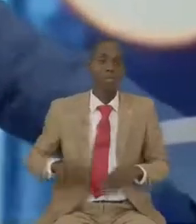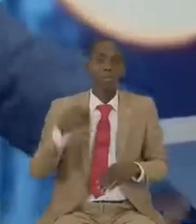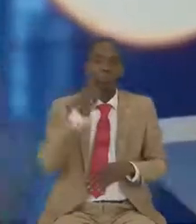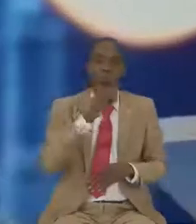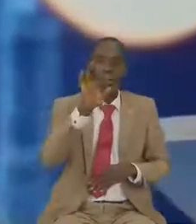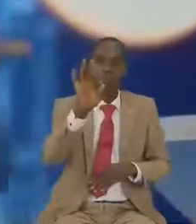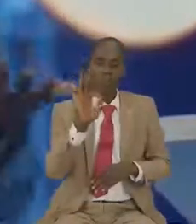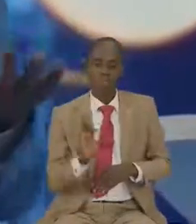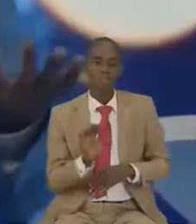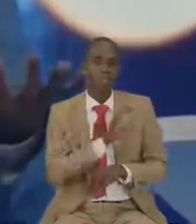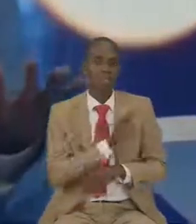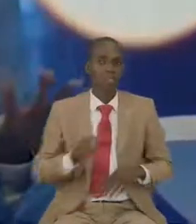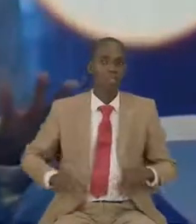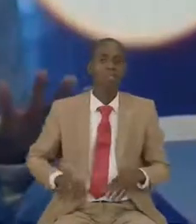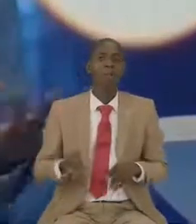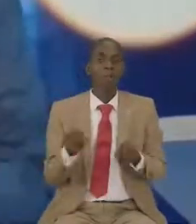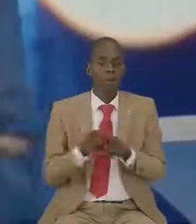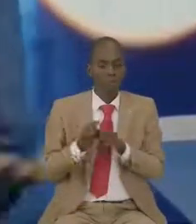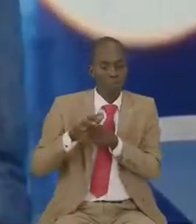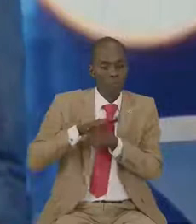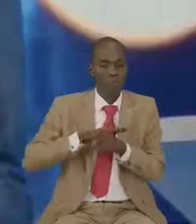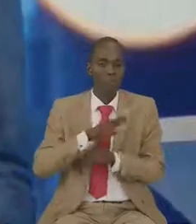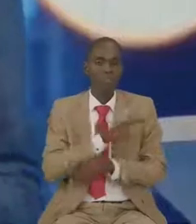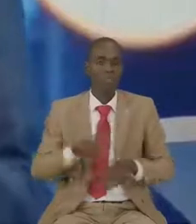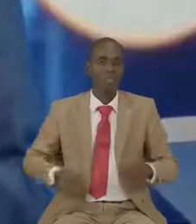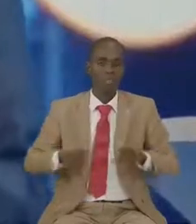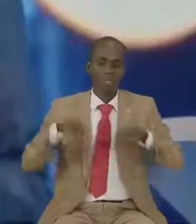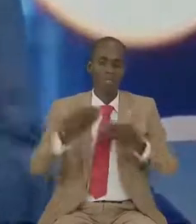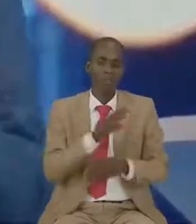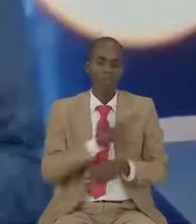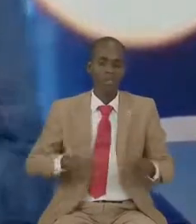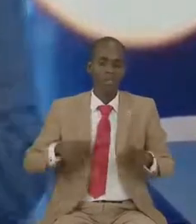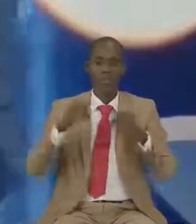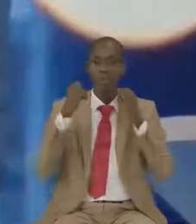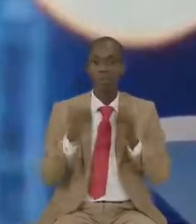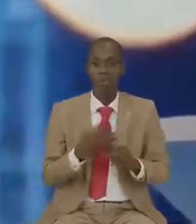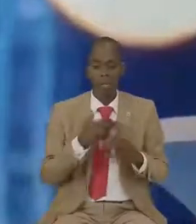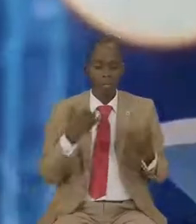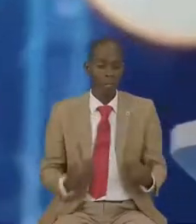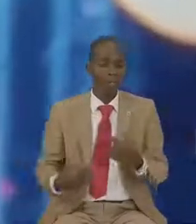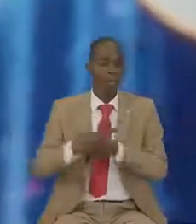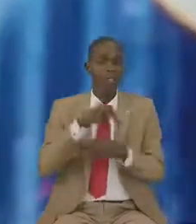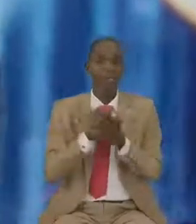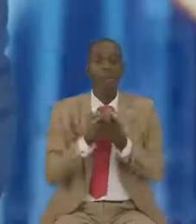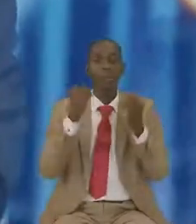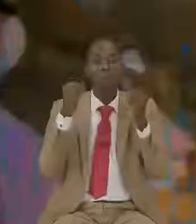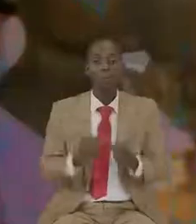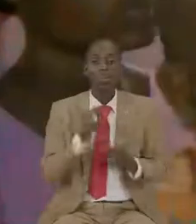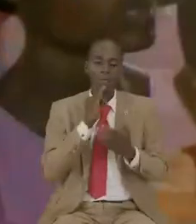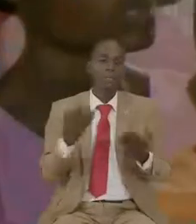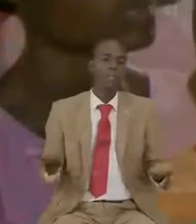qui l'a nommé, l'a équipé et l'a investi de pouvoir. Et aujourd'hui, cette puissance est